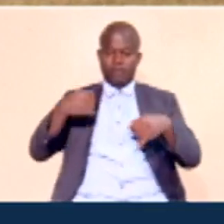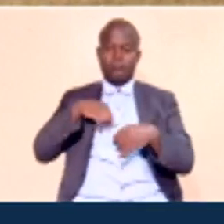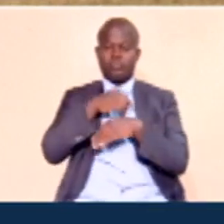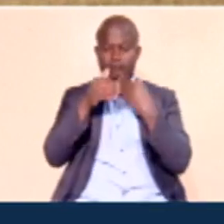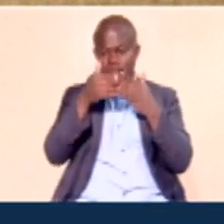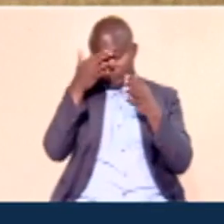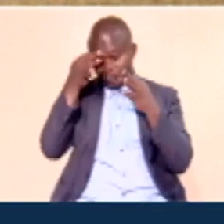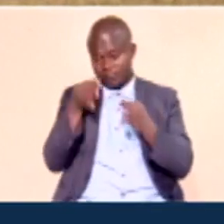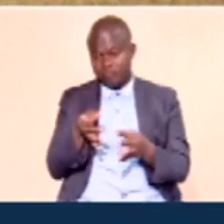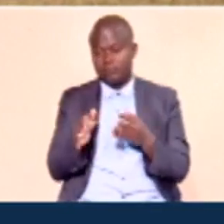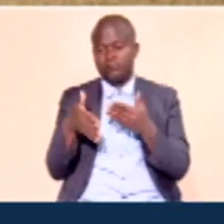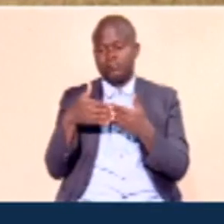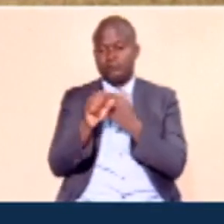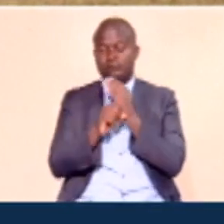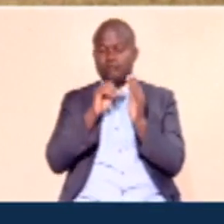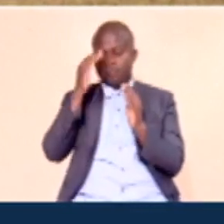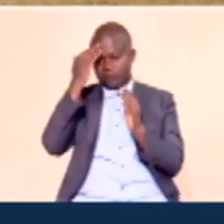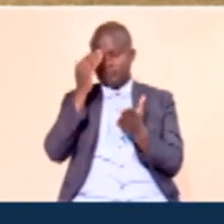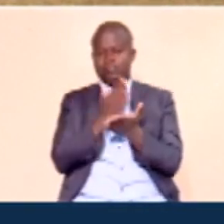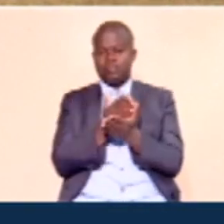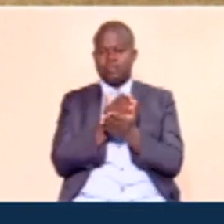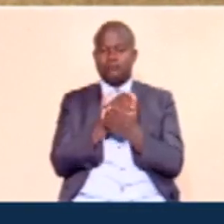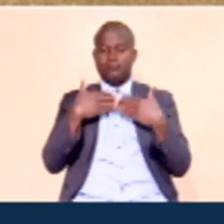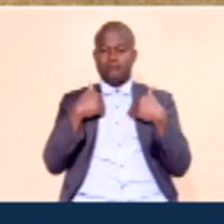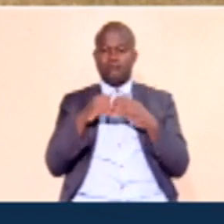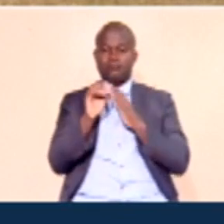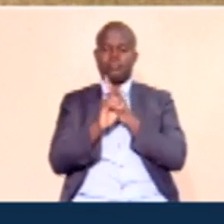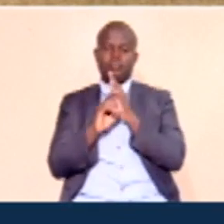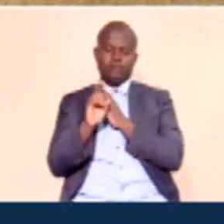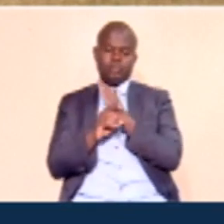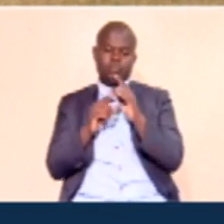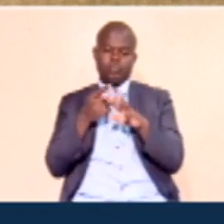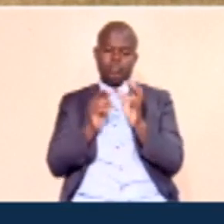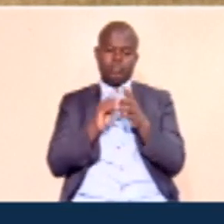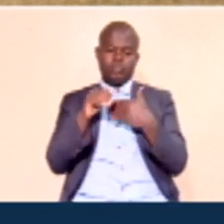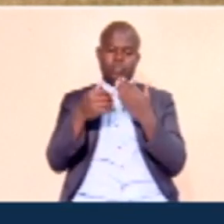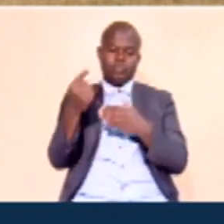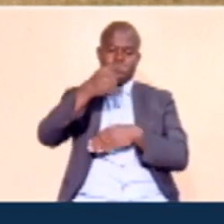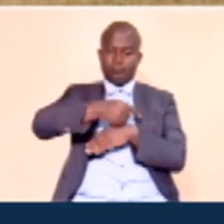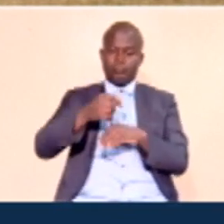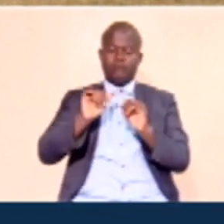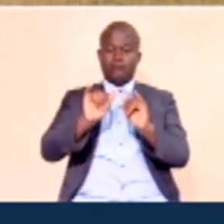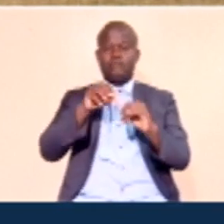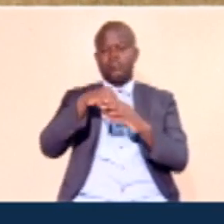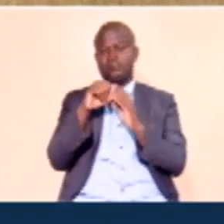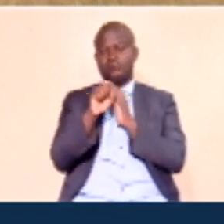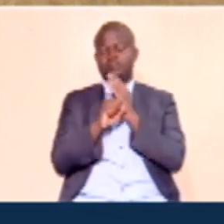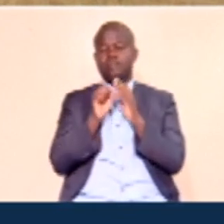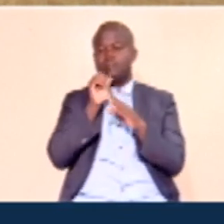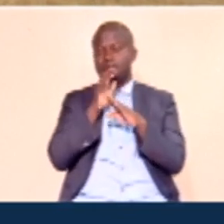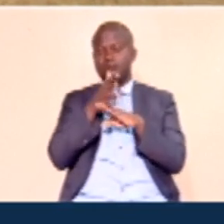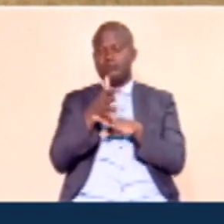twahisemo gufunga imirenge kugira ngo tudahagarike ubuzima bw'uturere ariko uyu munsi dusigaranyemo imirenge